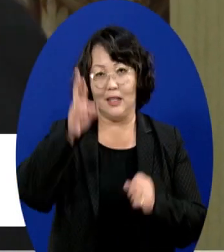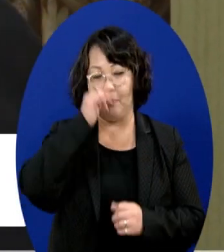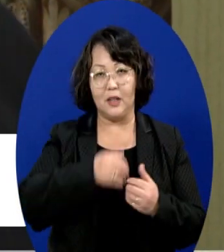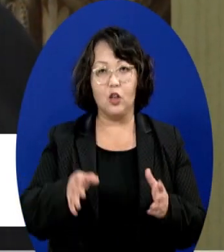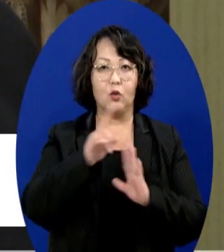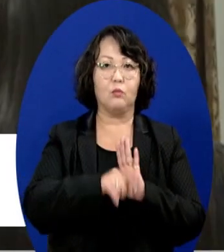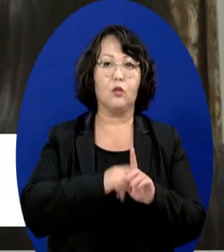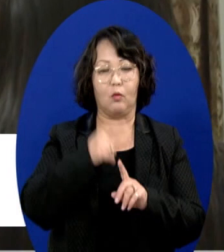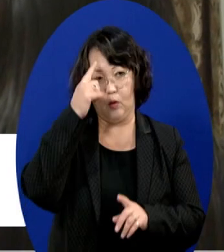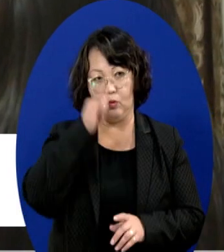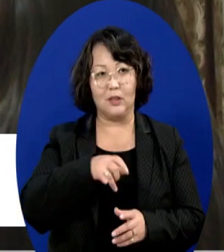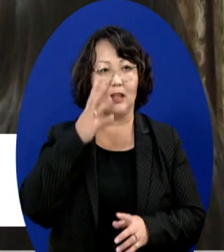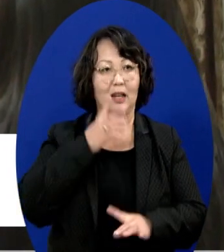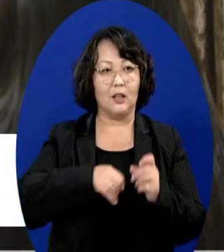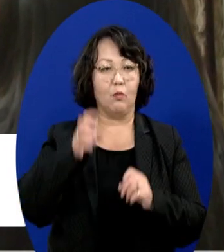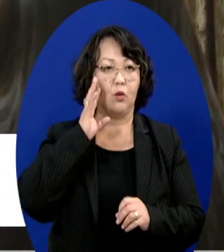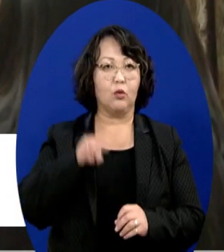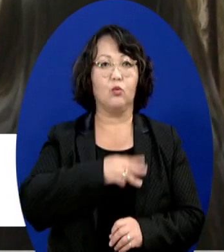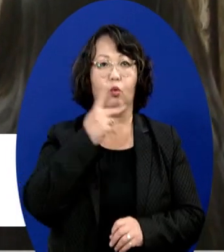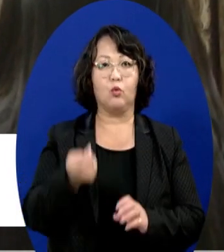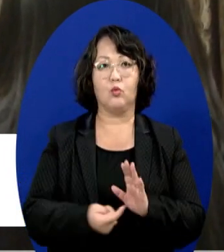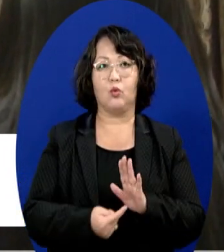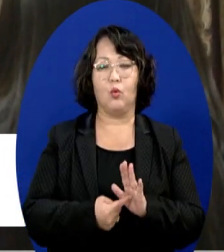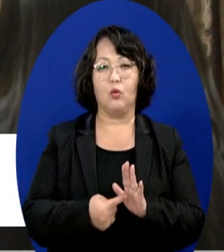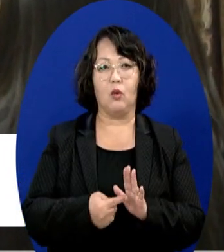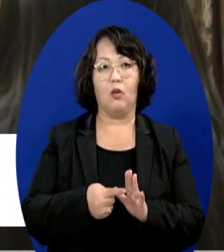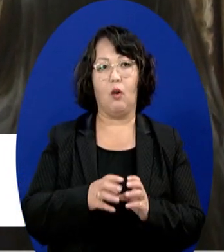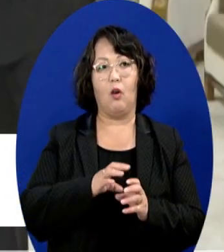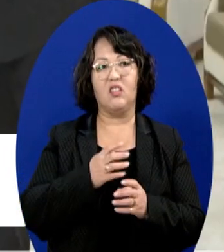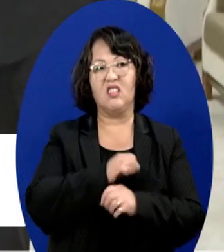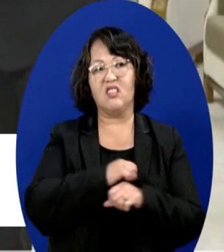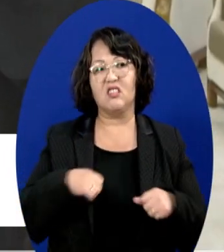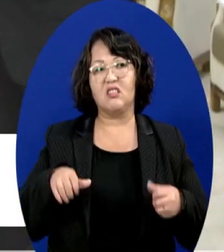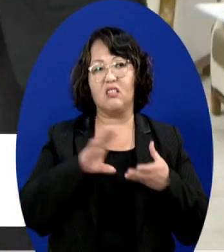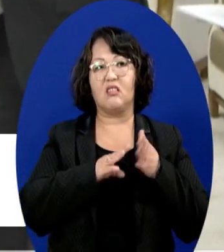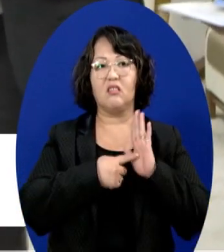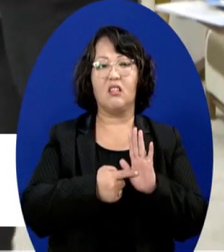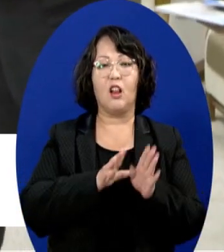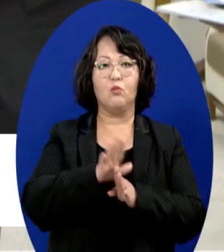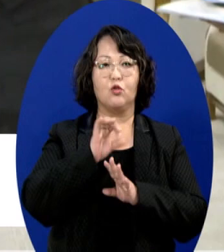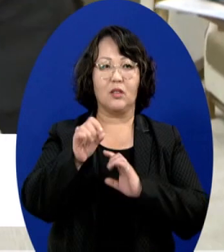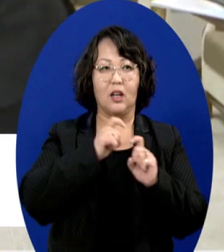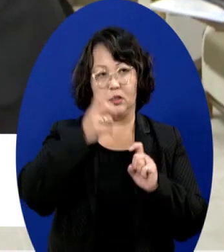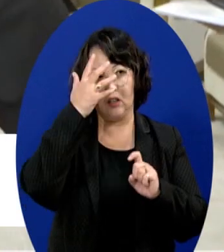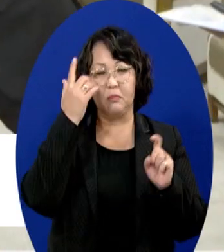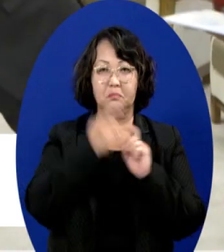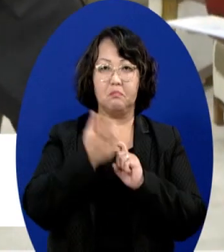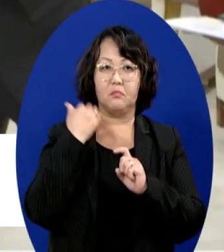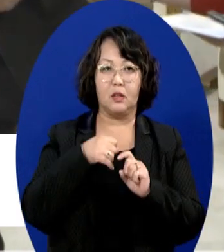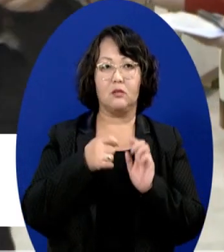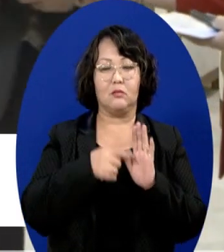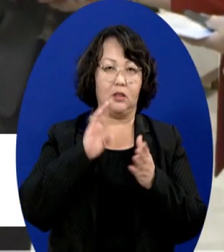хүрээнд Монгол улсын гадаад харилцаа бодлогын түүхэн замналыг олон нийтэд танилцуулж дипломат албыг сурталчилан таниулахыг зорж байгаагаа